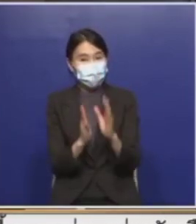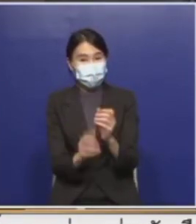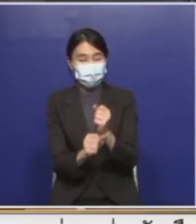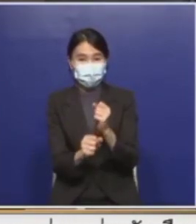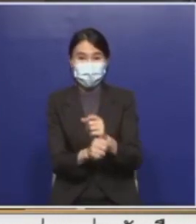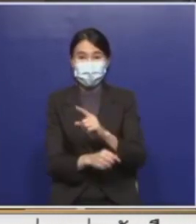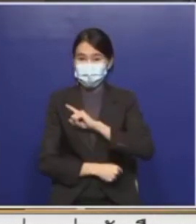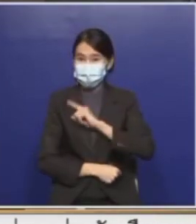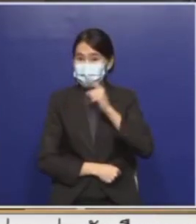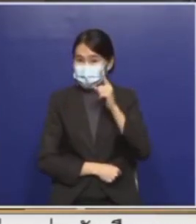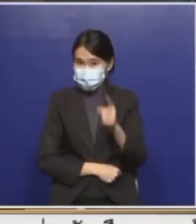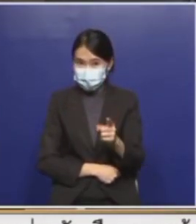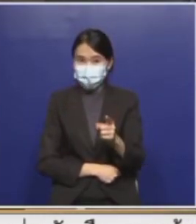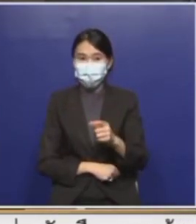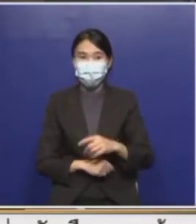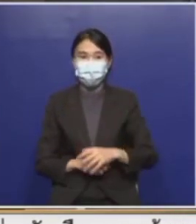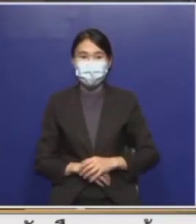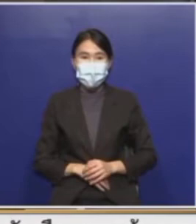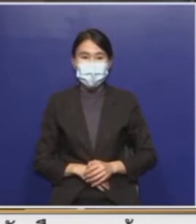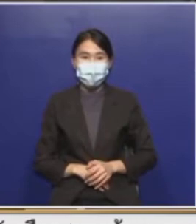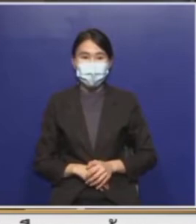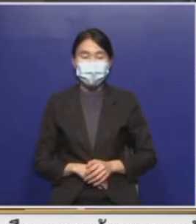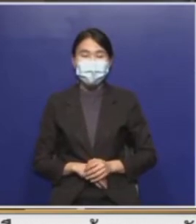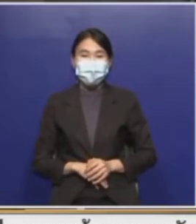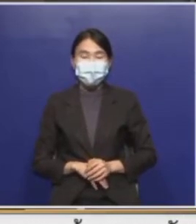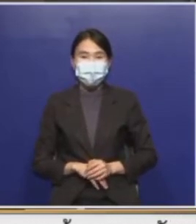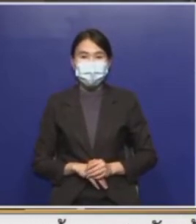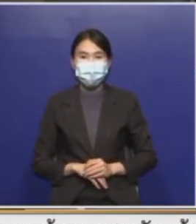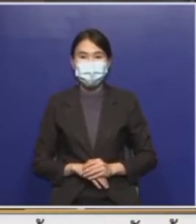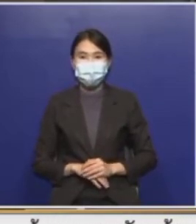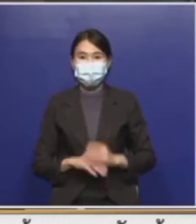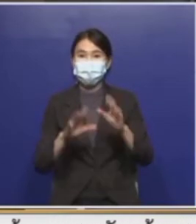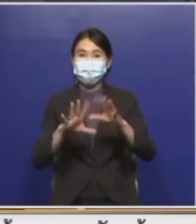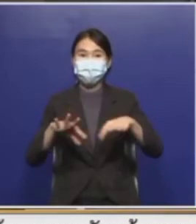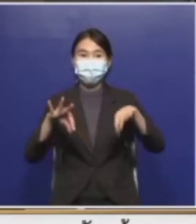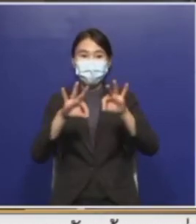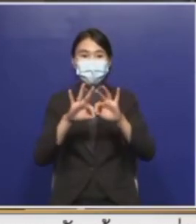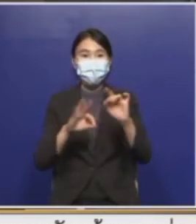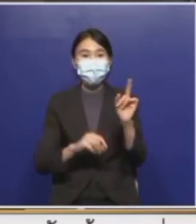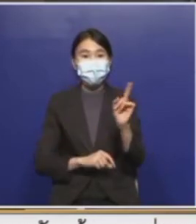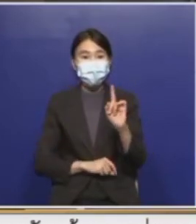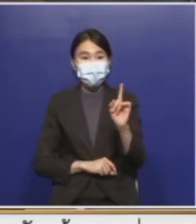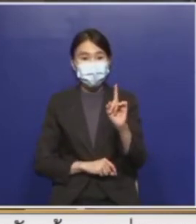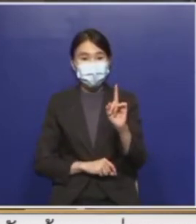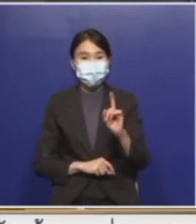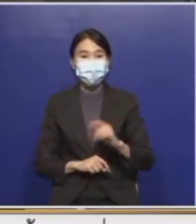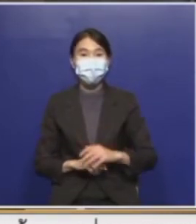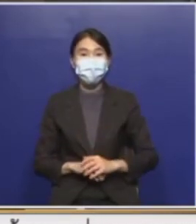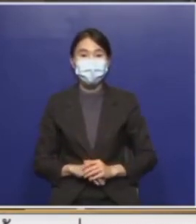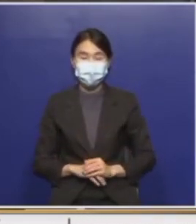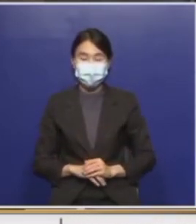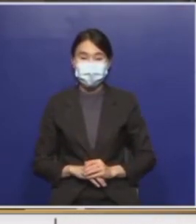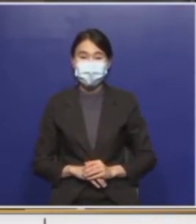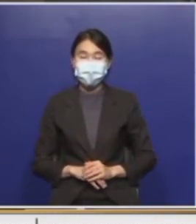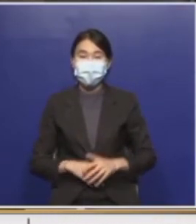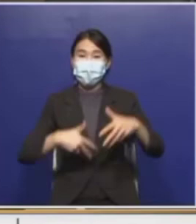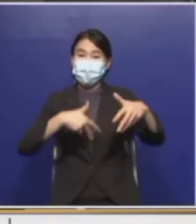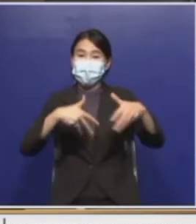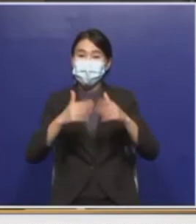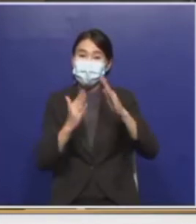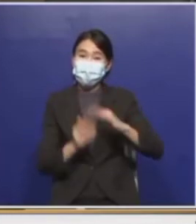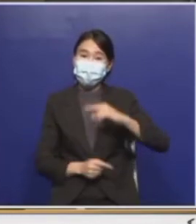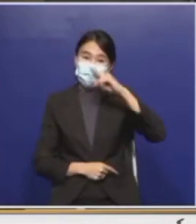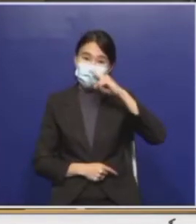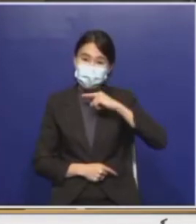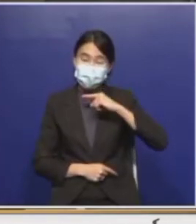อยาเป็จริเป็นจังและที่สำคญอีประเด็ทถ้ทัก็คือว่าพี่น้องประชาชนที่เข้าสู่ก